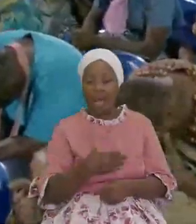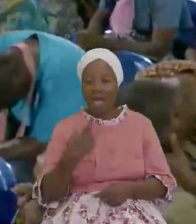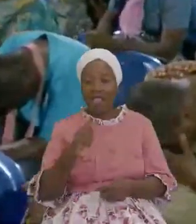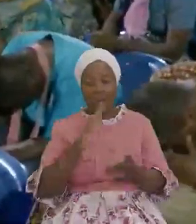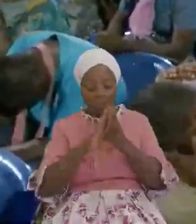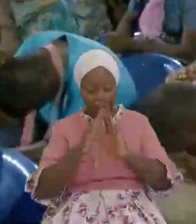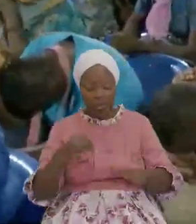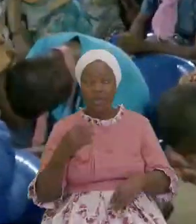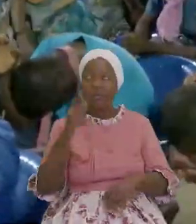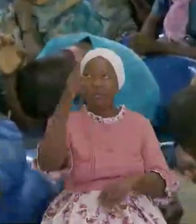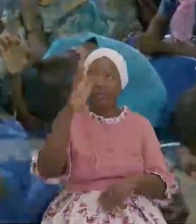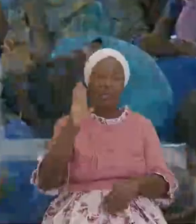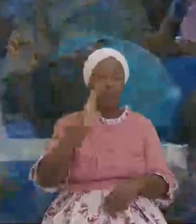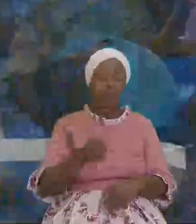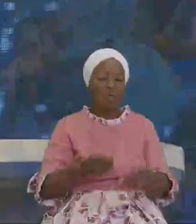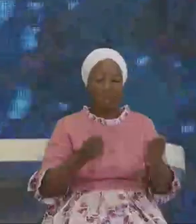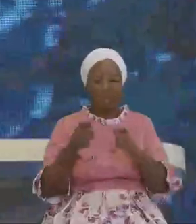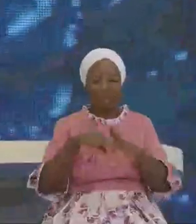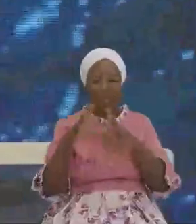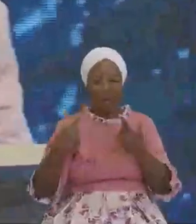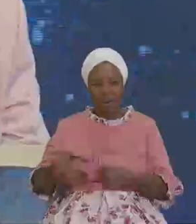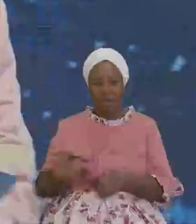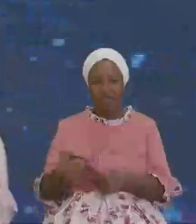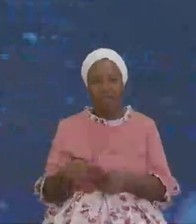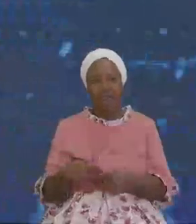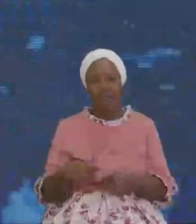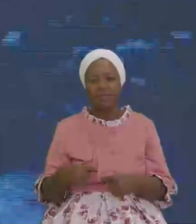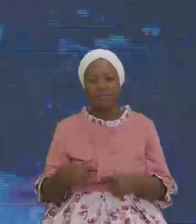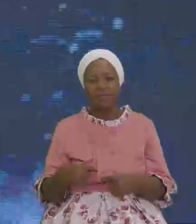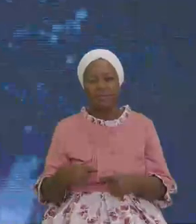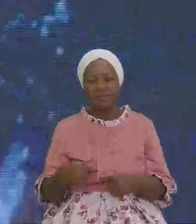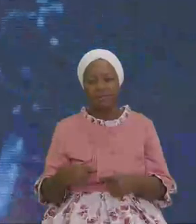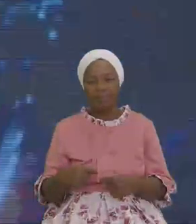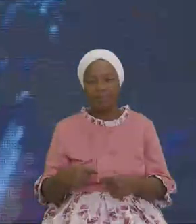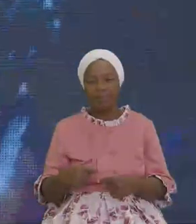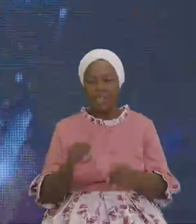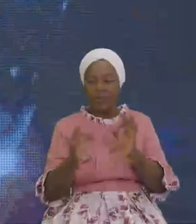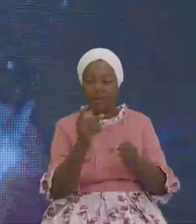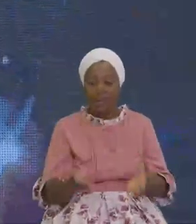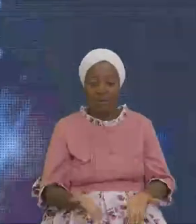vie. Et la paix de Dieu régnera dans ton cœur.